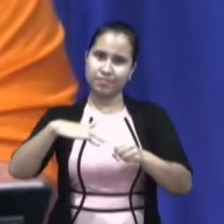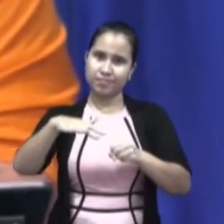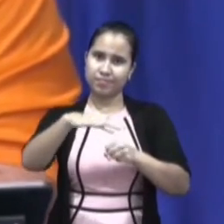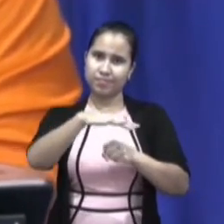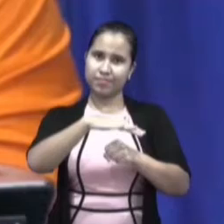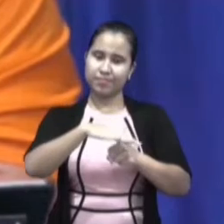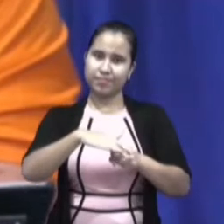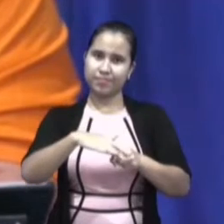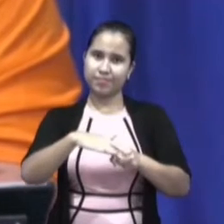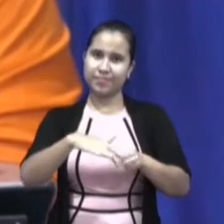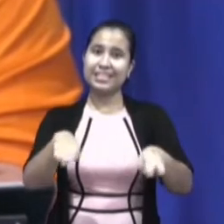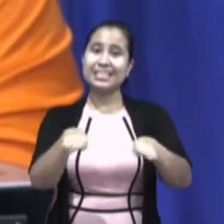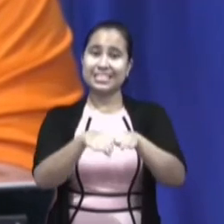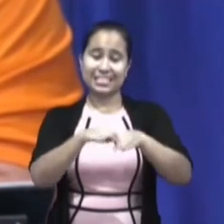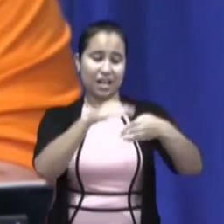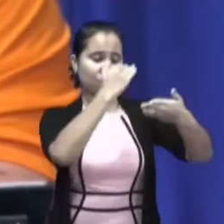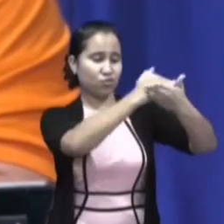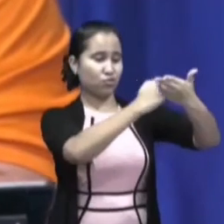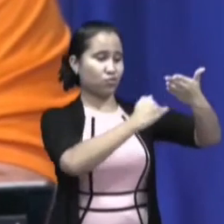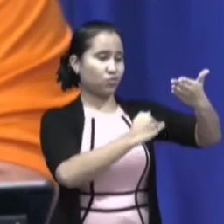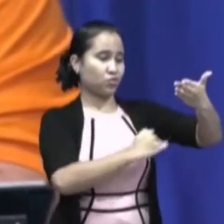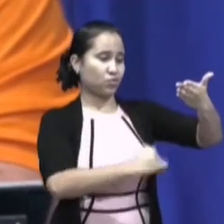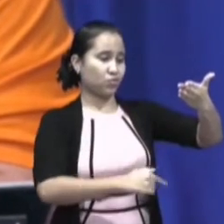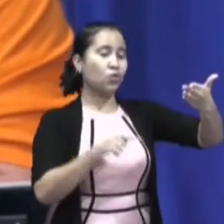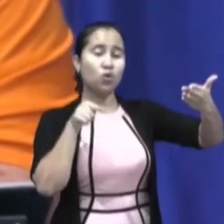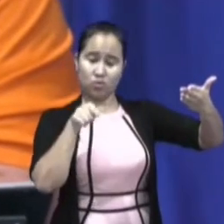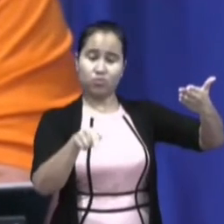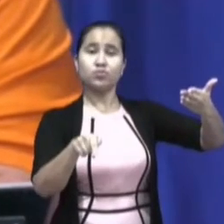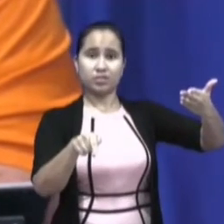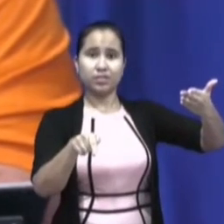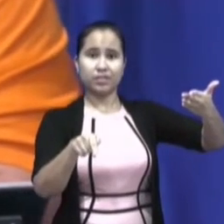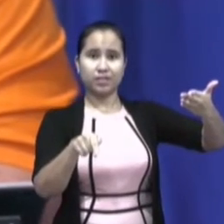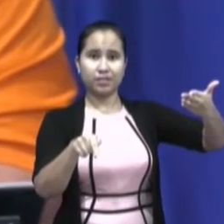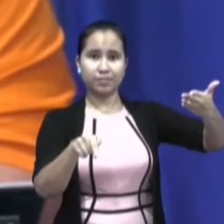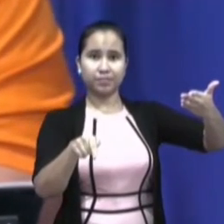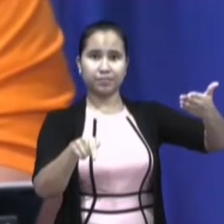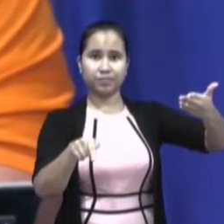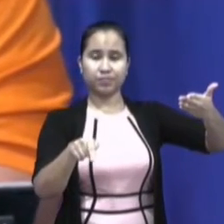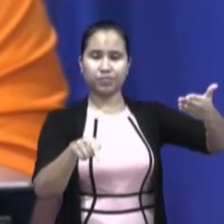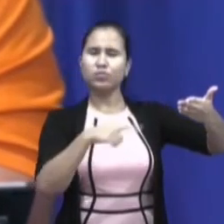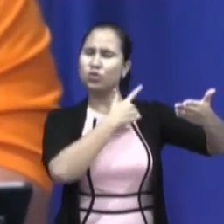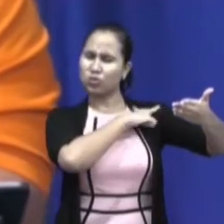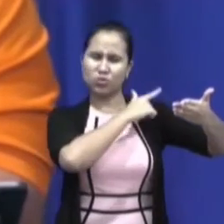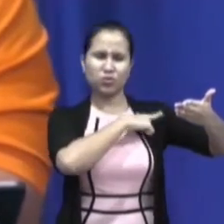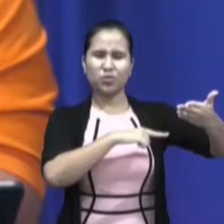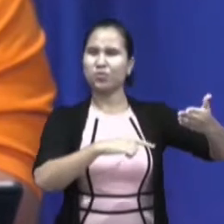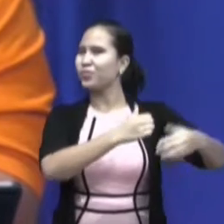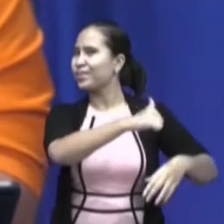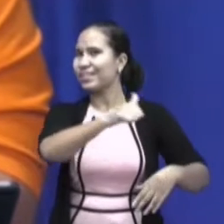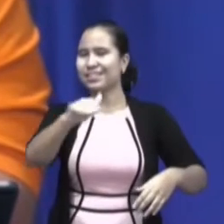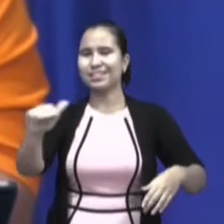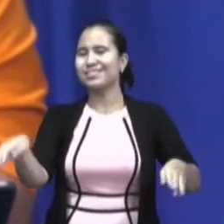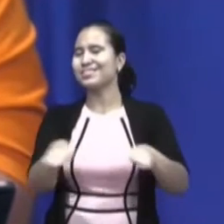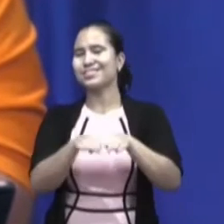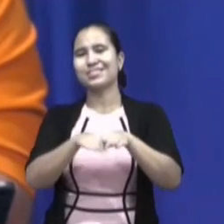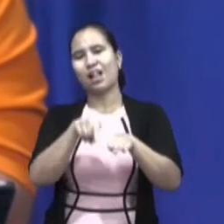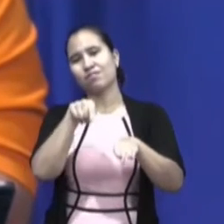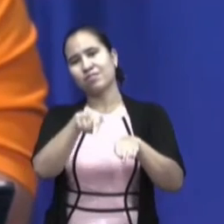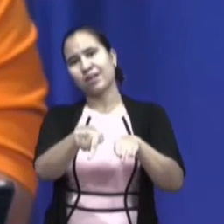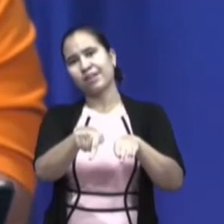dus dezelfde instructies gelden ook in de goudvelden, zoals in zijn algemeenheid geldt voor ieder.